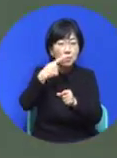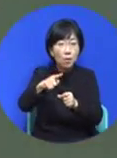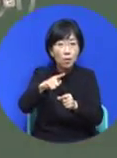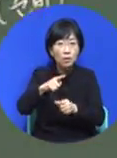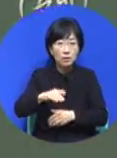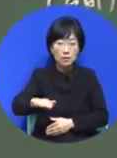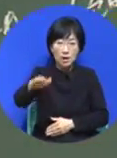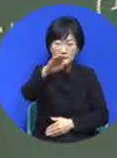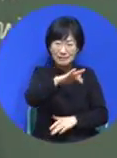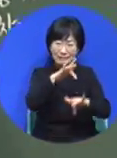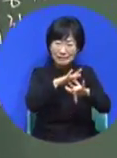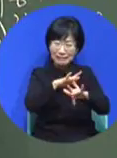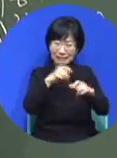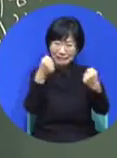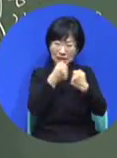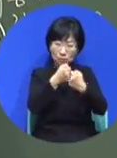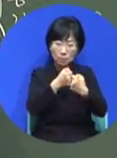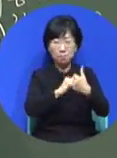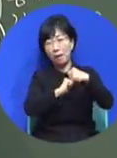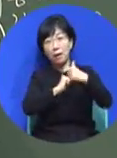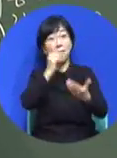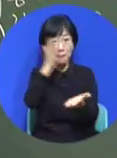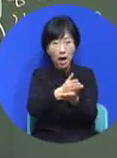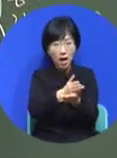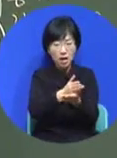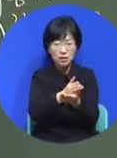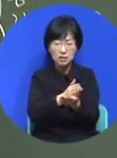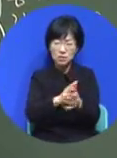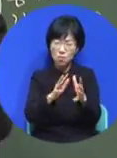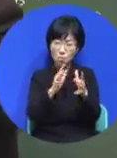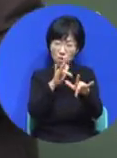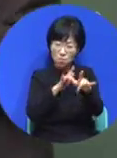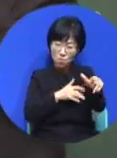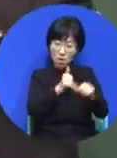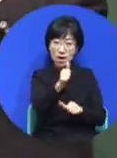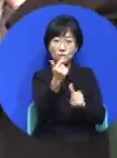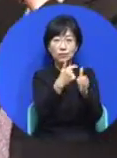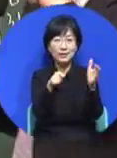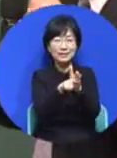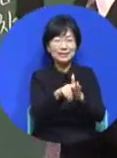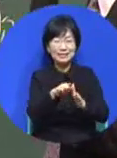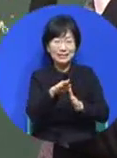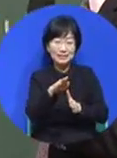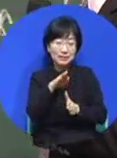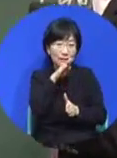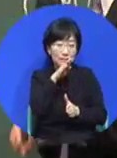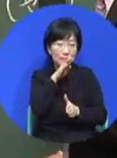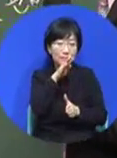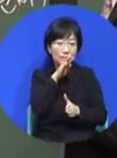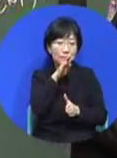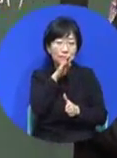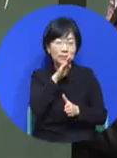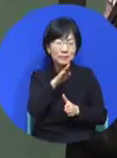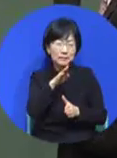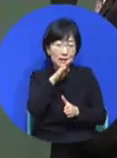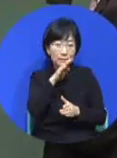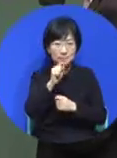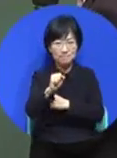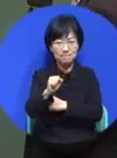가지는 것을 목표로 하신다 그 말이요. God's absolute goal for you is that you will have the real faith to overcome all the forces of darkness.